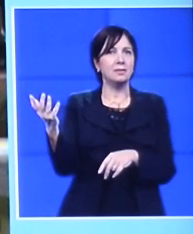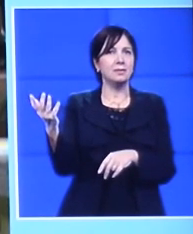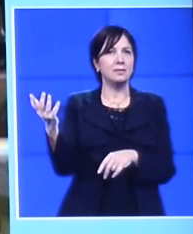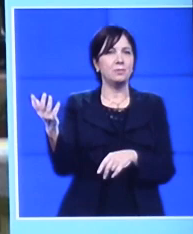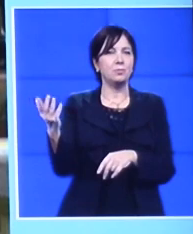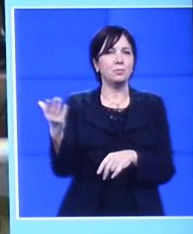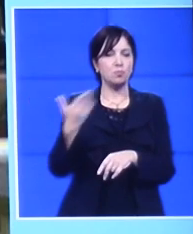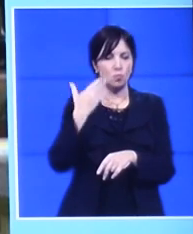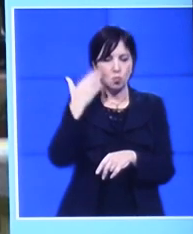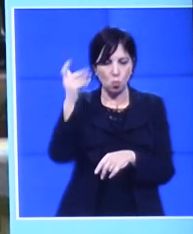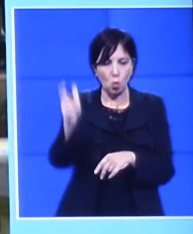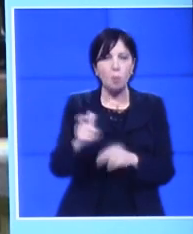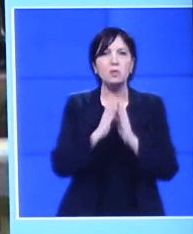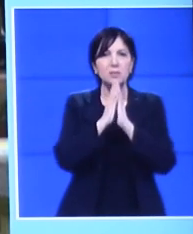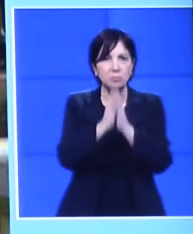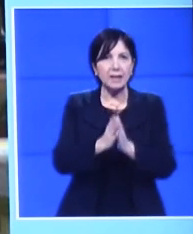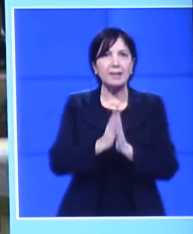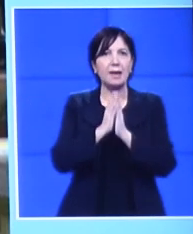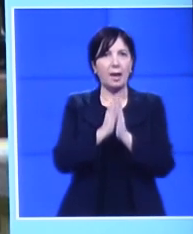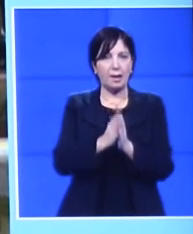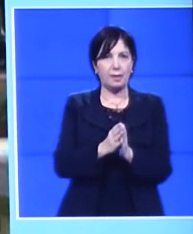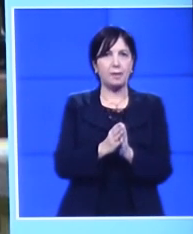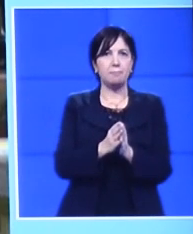Un uomo di preghiera.